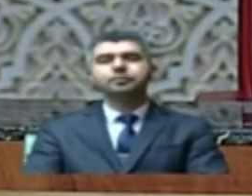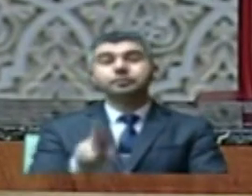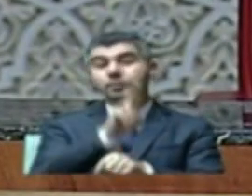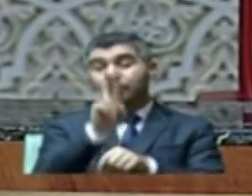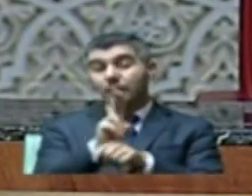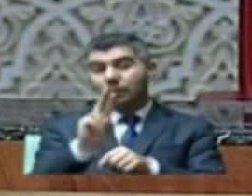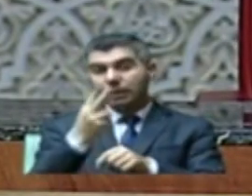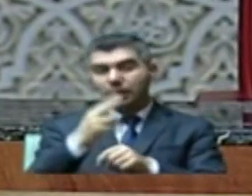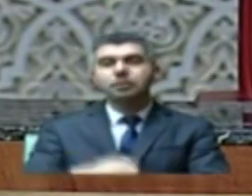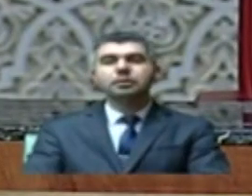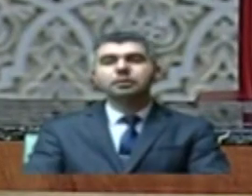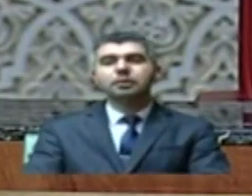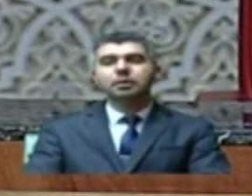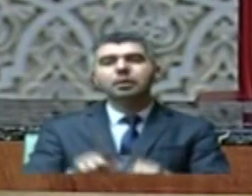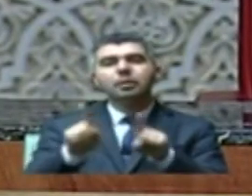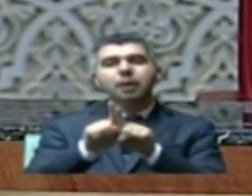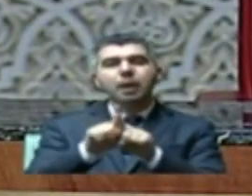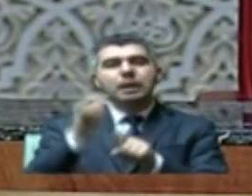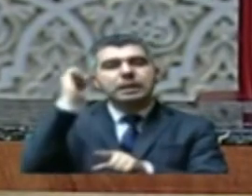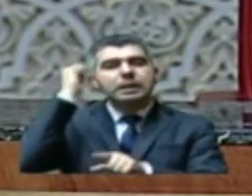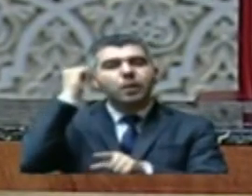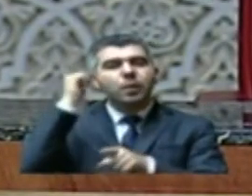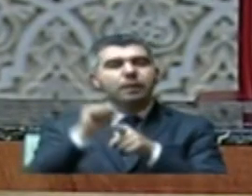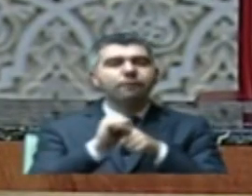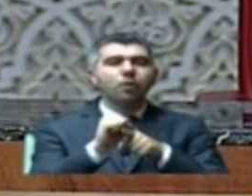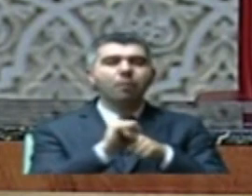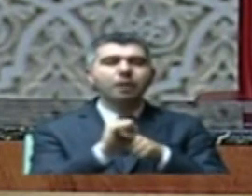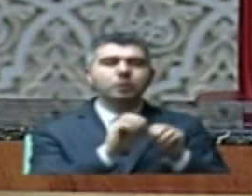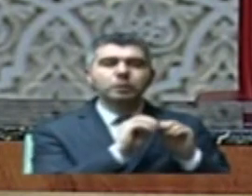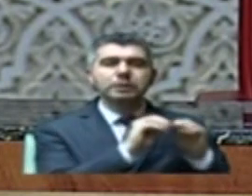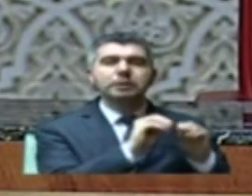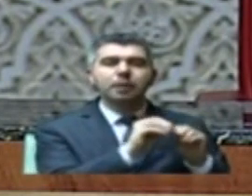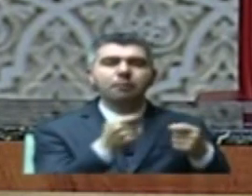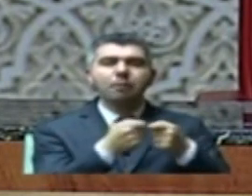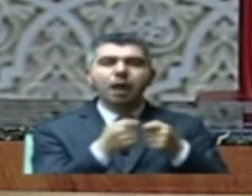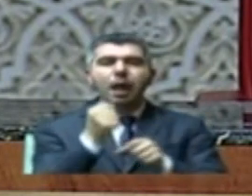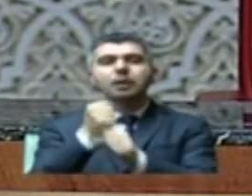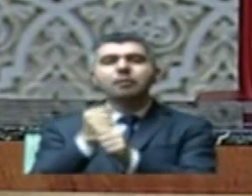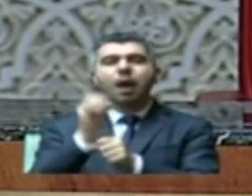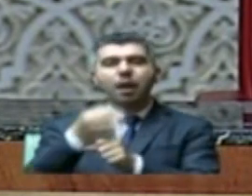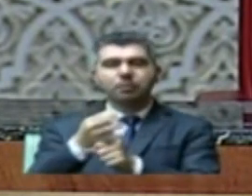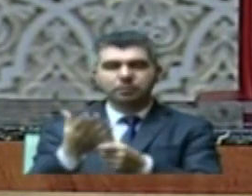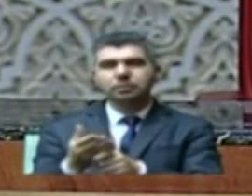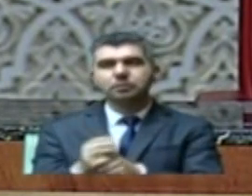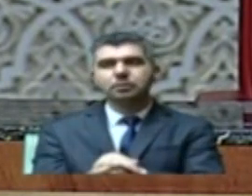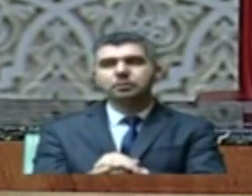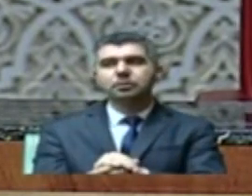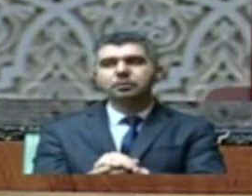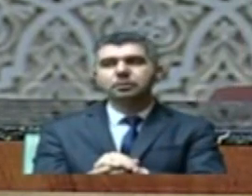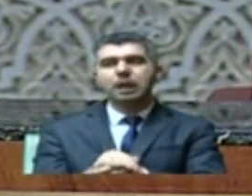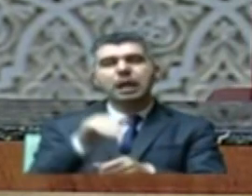موضوعه ملائمة مسالك التكوين مع حاجيات سوق الشغل. الكلمة لأحد السادة المستشارين من فريق الأسرة